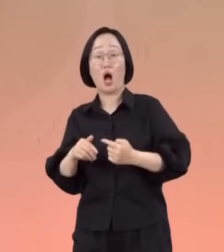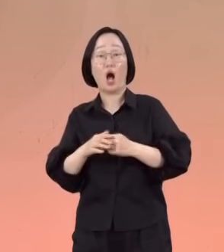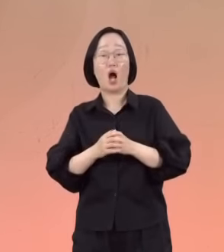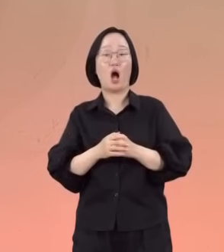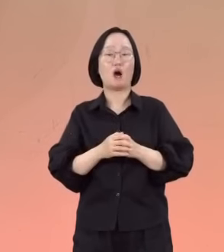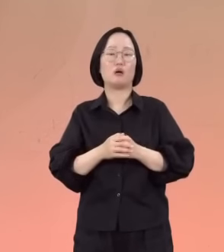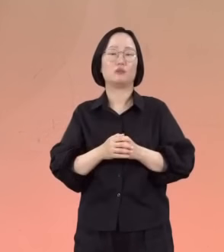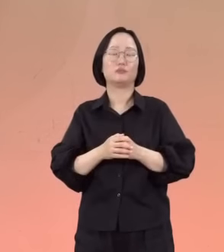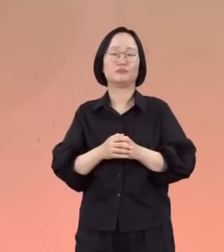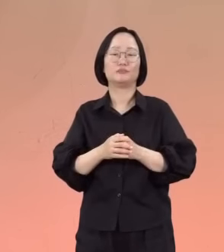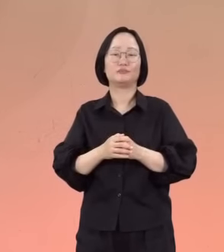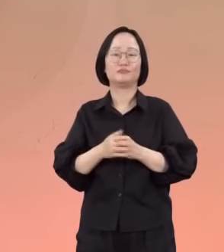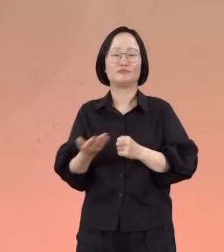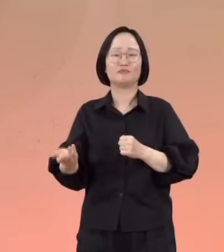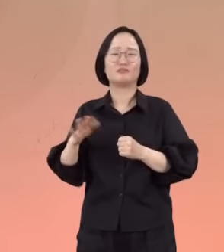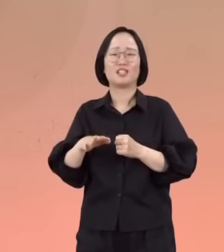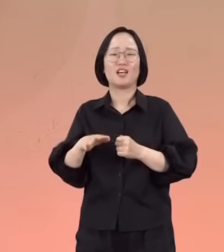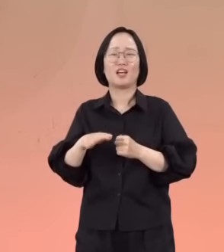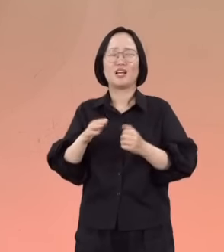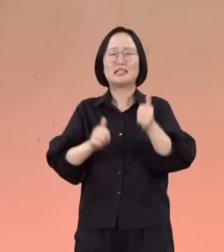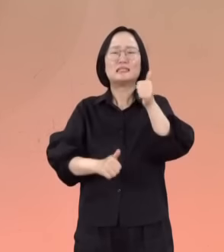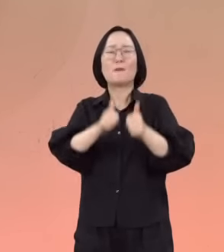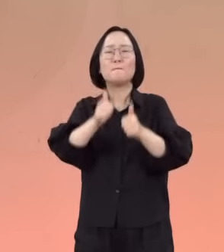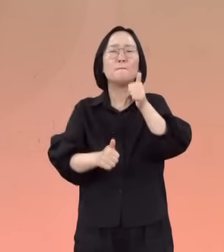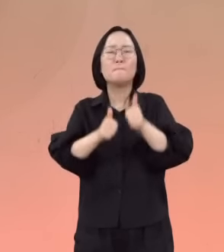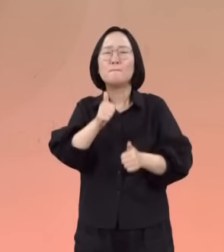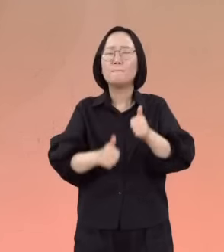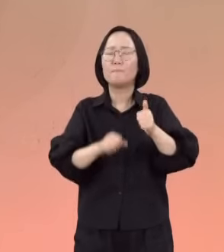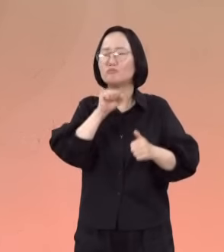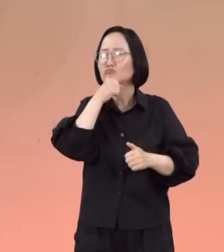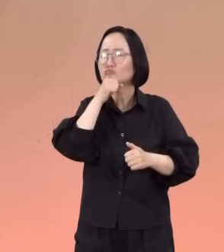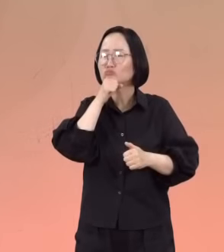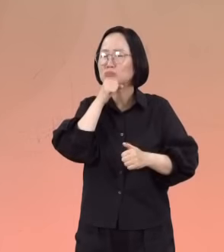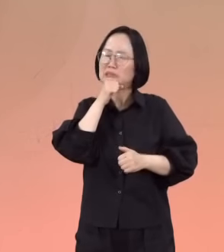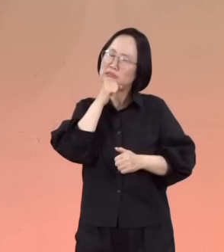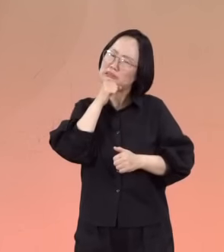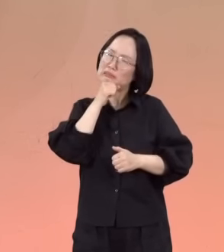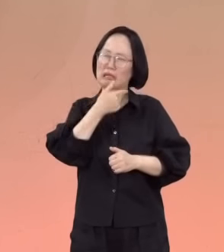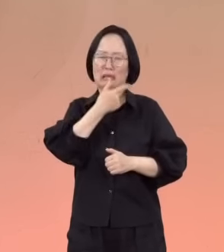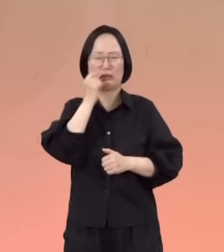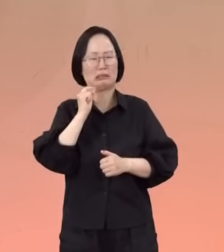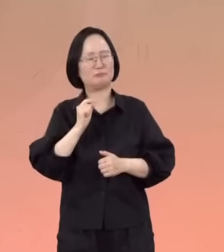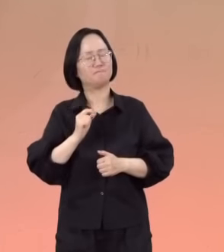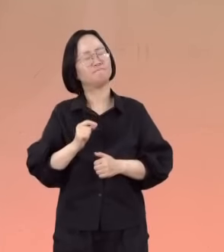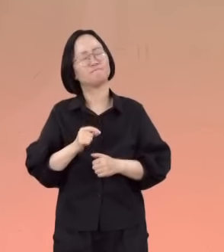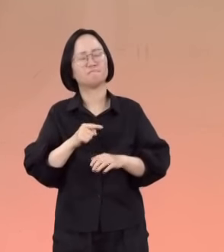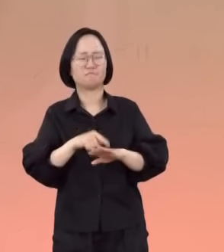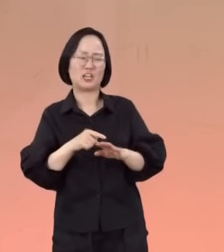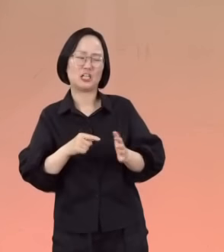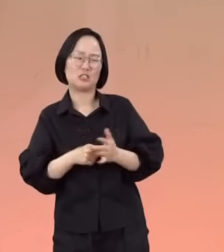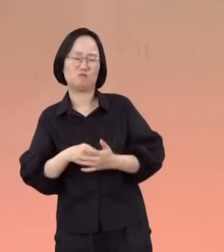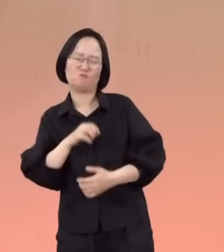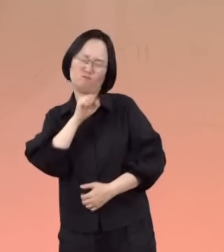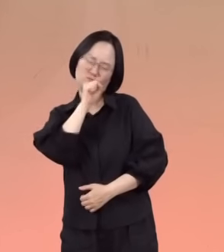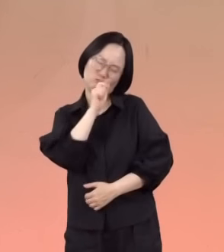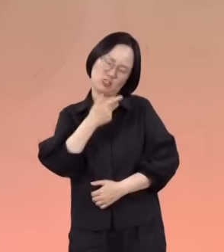올라왔는데 생각보다 시험 성적이 좋지 못해 가지고 좀 마음이 조금 우울했다고